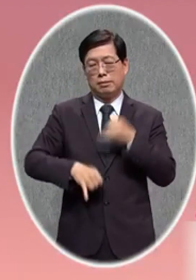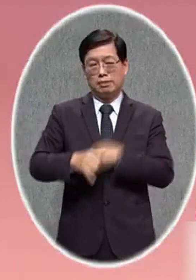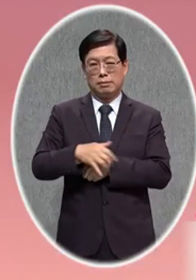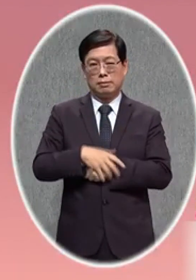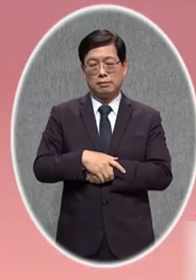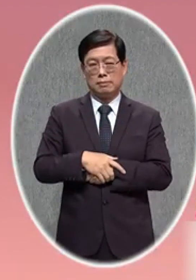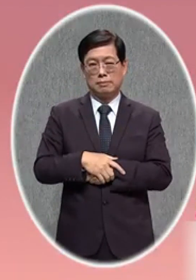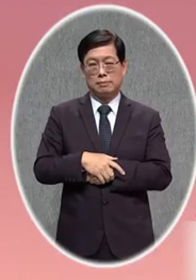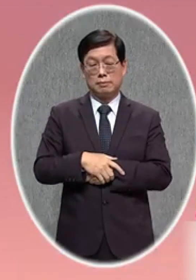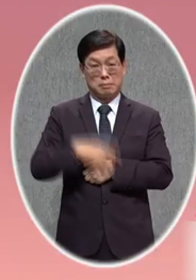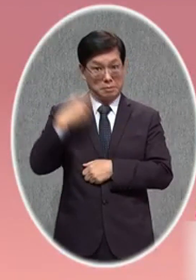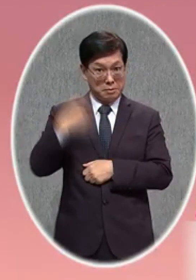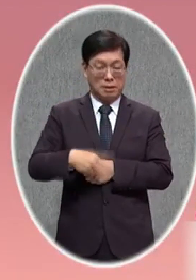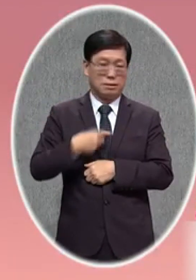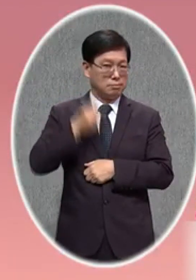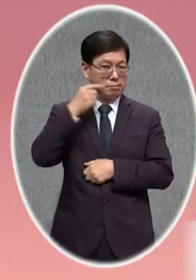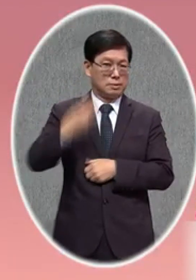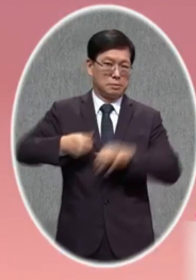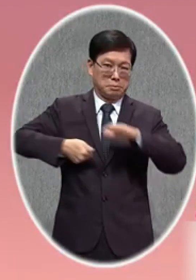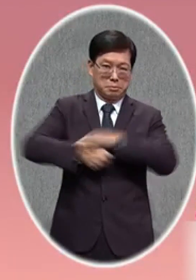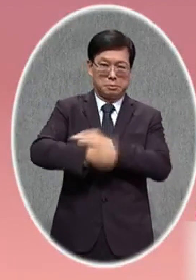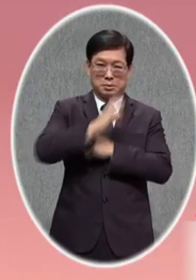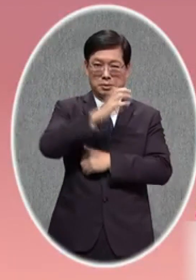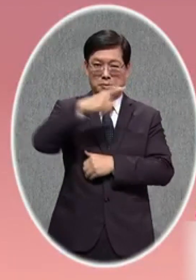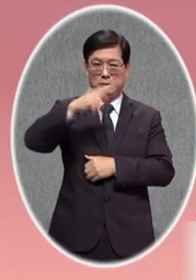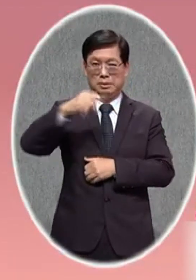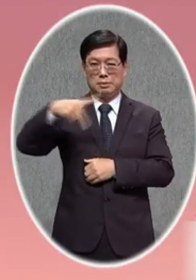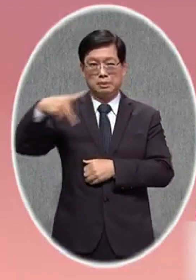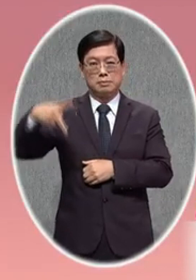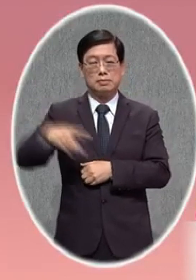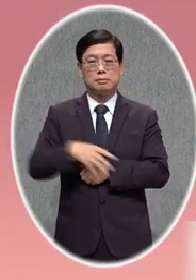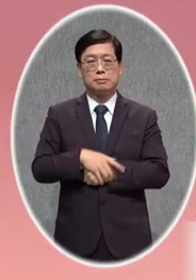用，甚至无法加入 CPTPP。